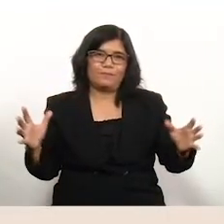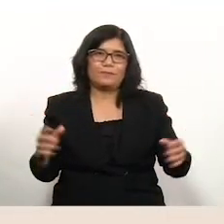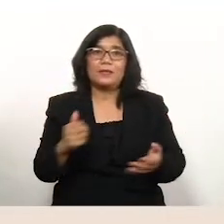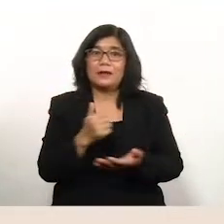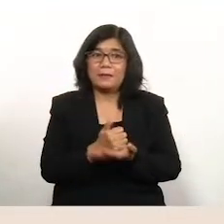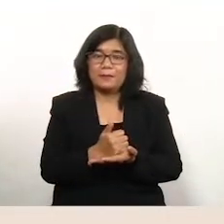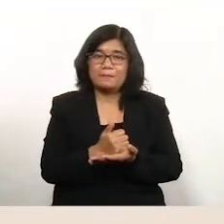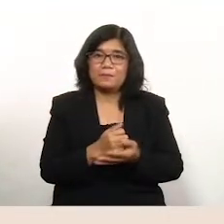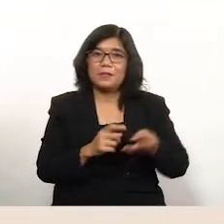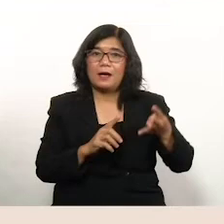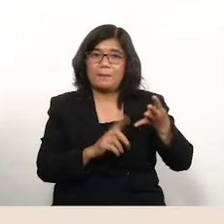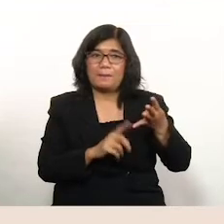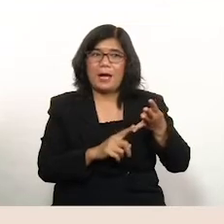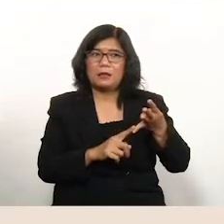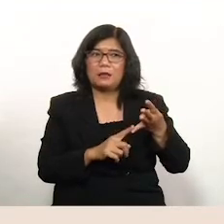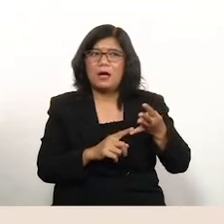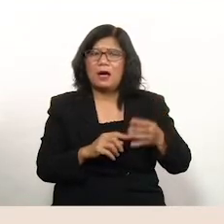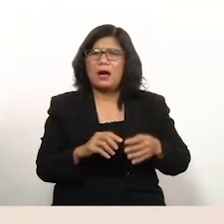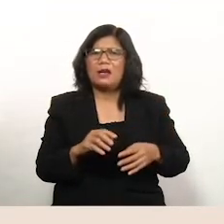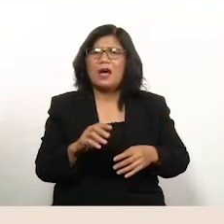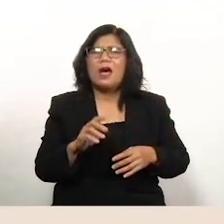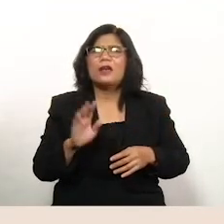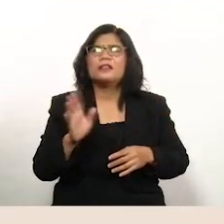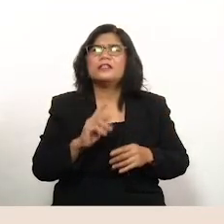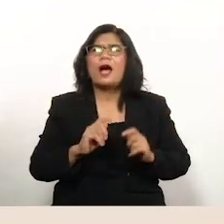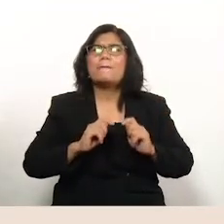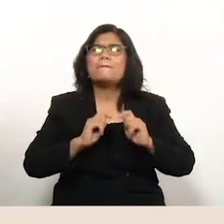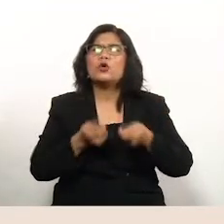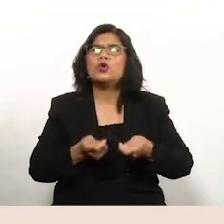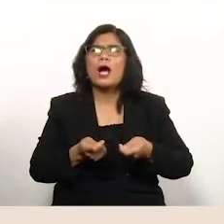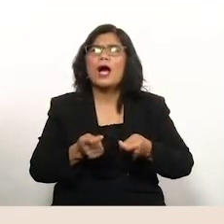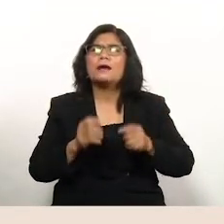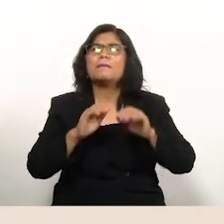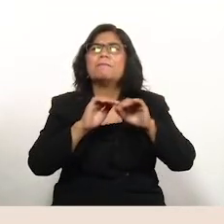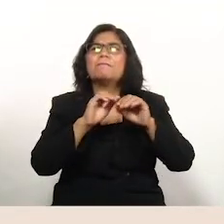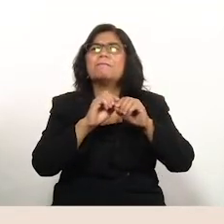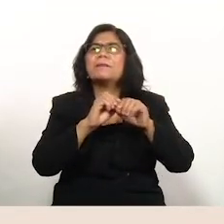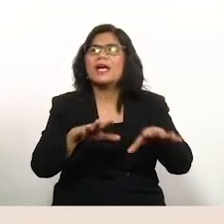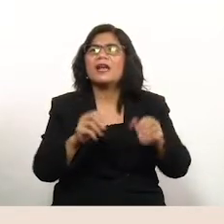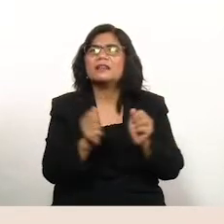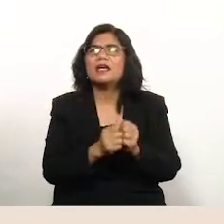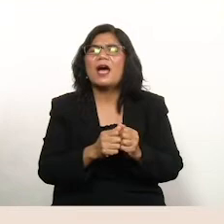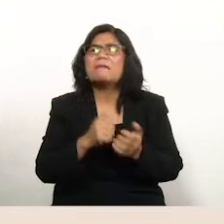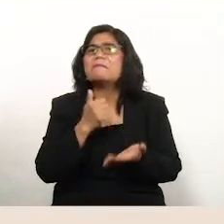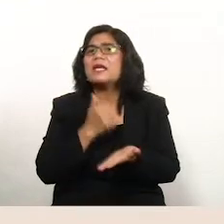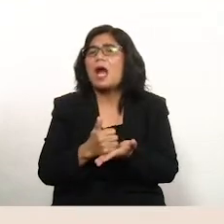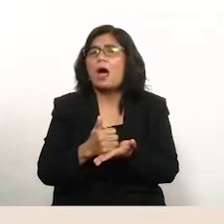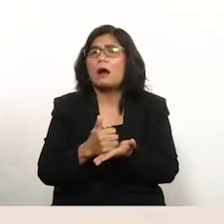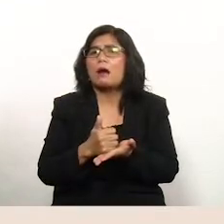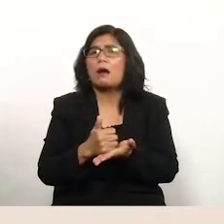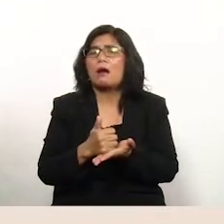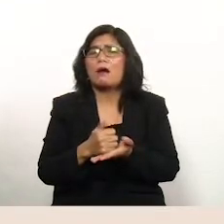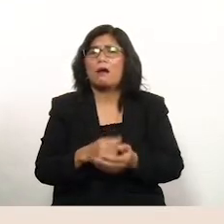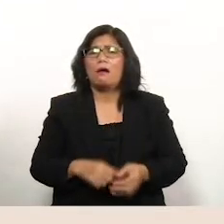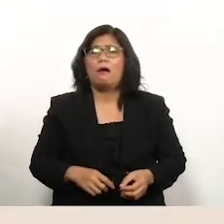tugas gereja untuk membawa berkat Hai kalau tidak memanfaatkan berkat dengan benar Hai karena